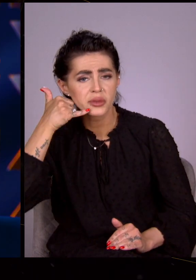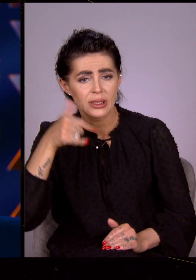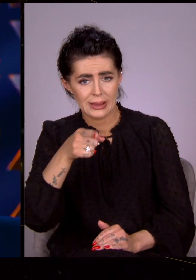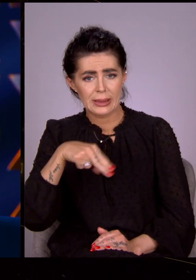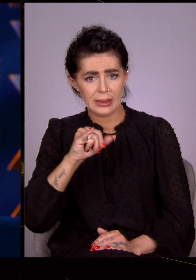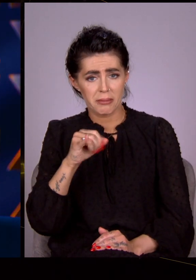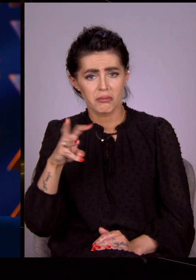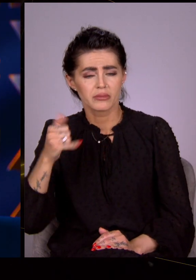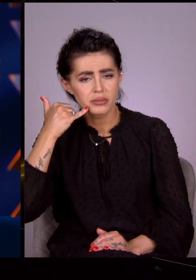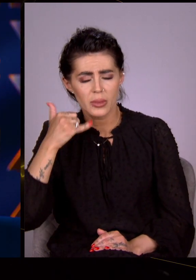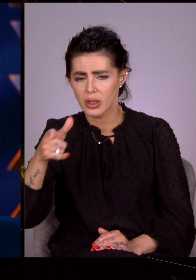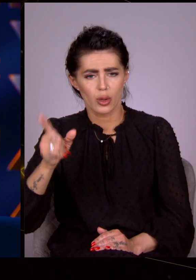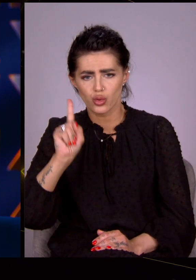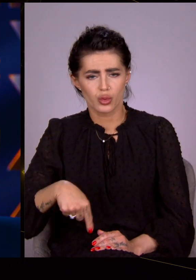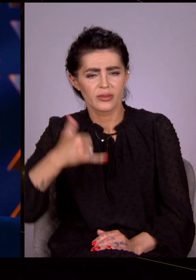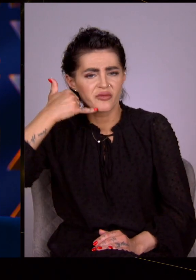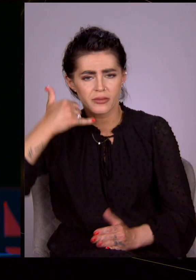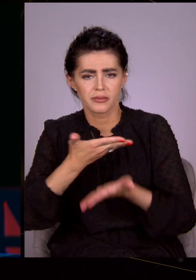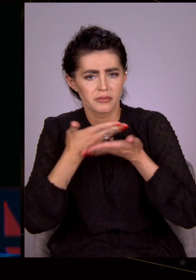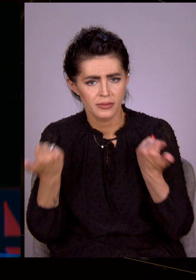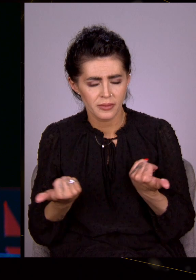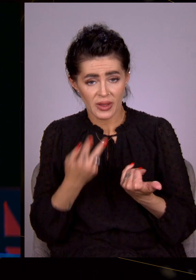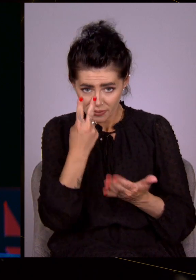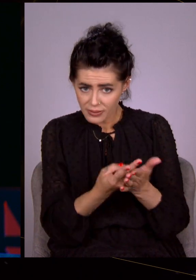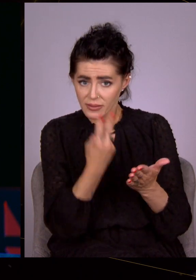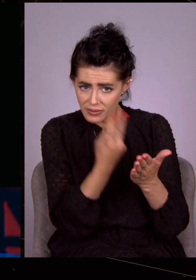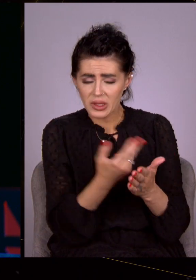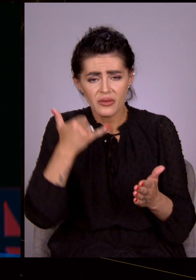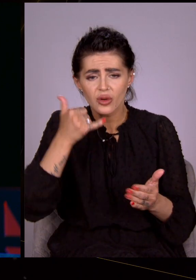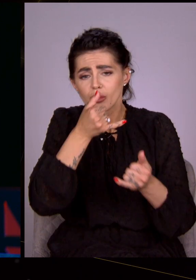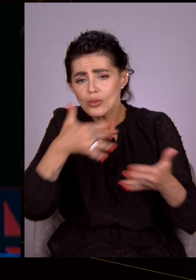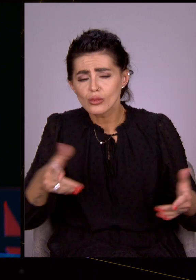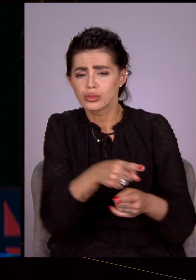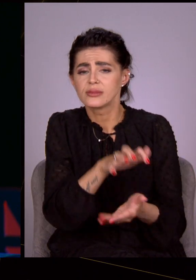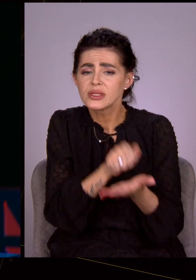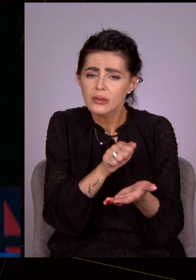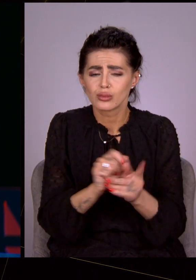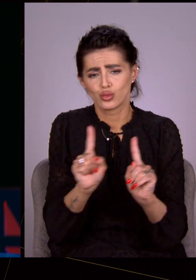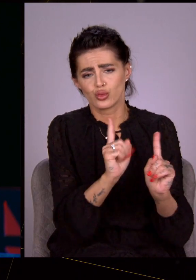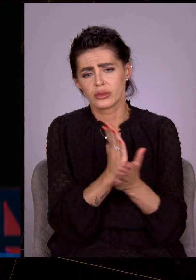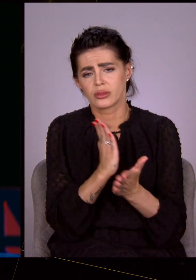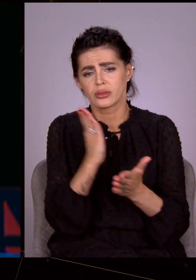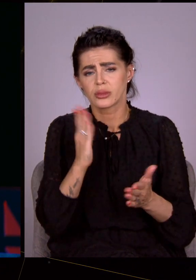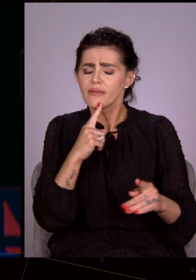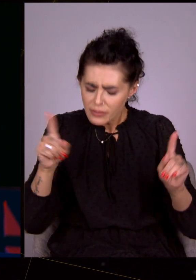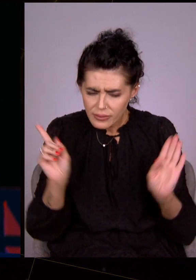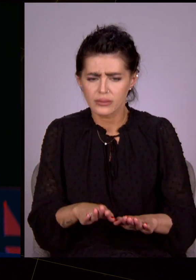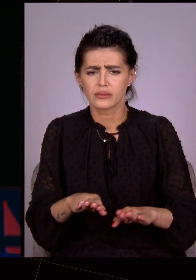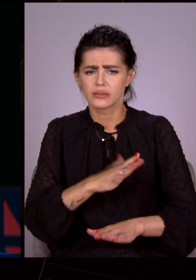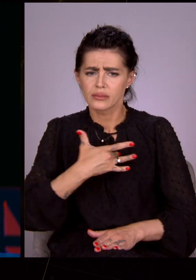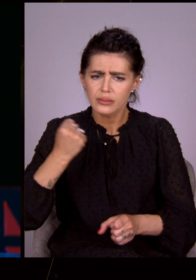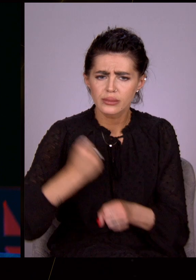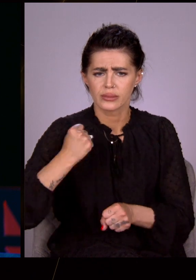їй вже ж тут, кажу, бачиш, вони всі поза зоною, нема зв'язку. Каже, мені все рівно дзвони. Мені